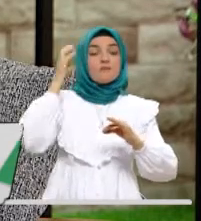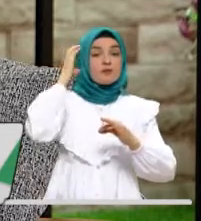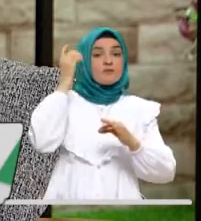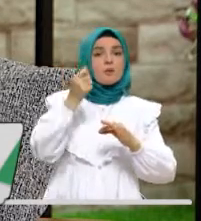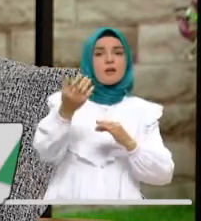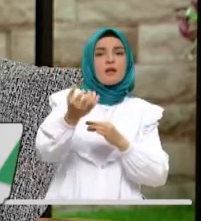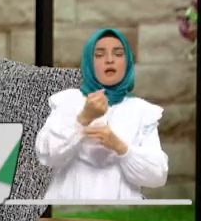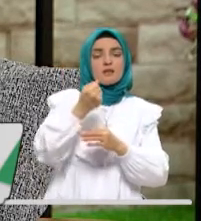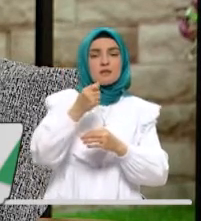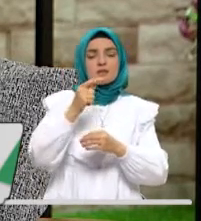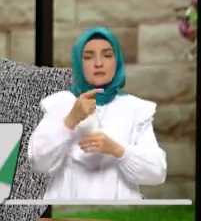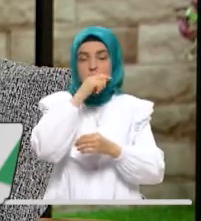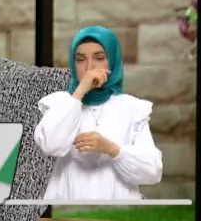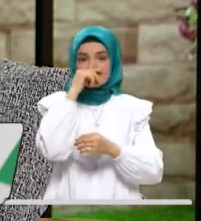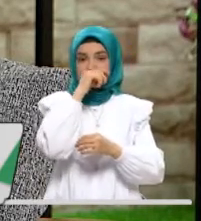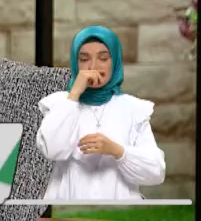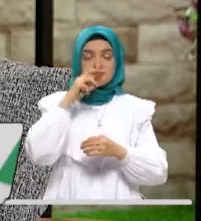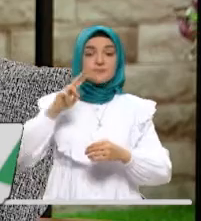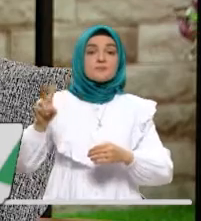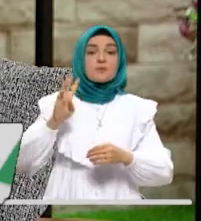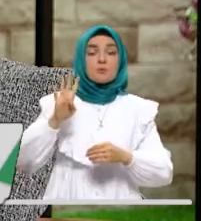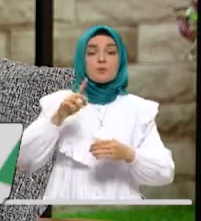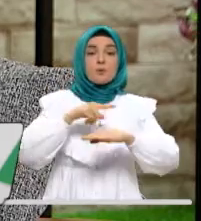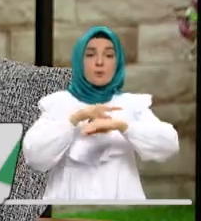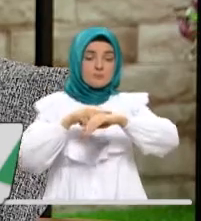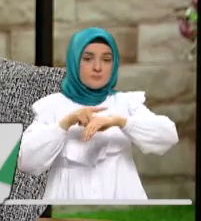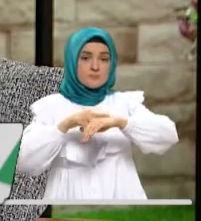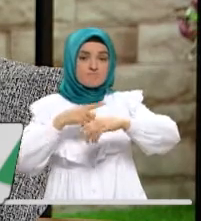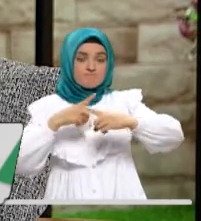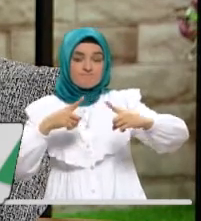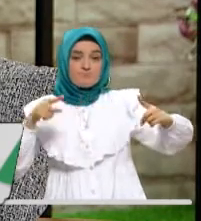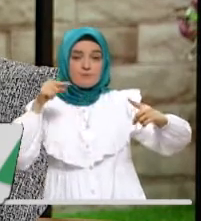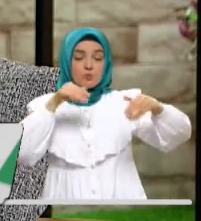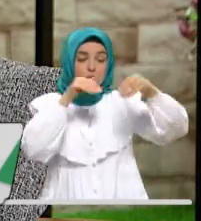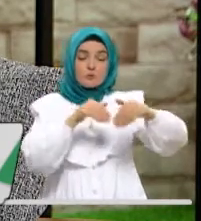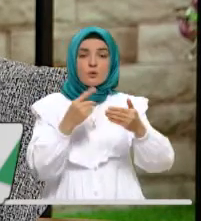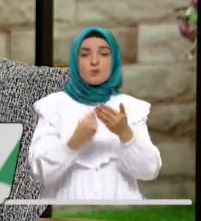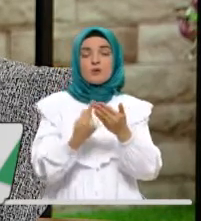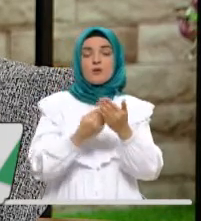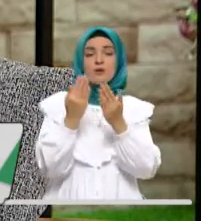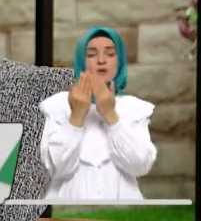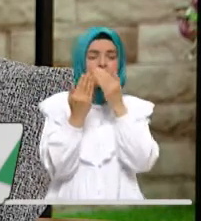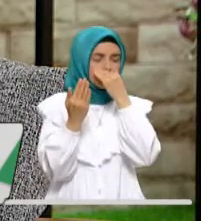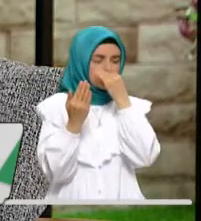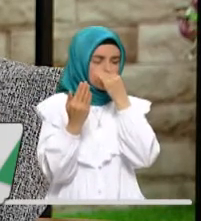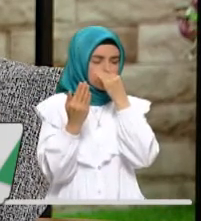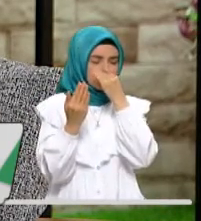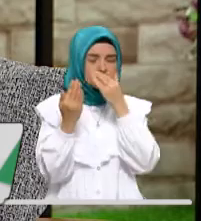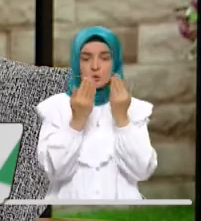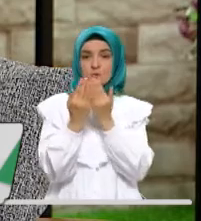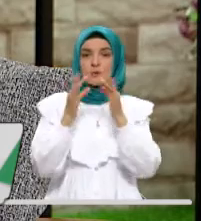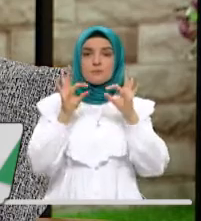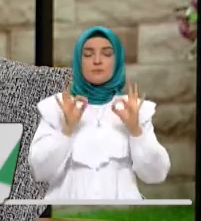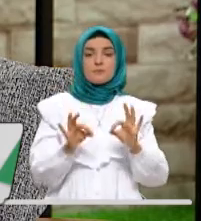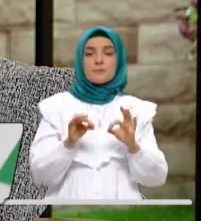kişilerdir. Her gün yani 24 saat boyunca o kabirlerde Kur'an-ı Kerim okunur. Bir valide sultan, 2. Mahmud'un